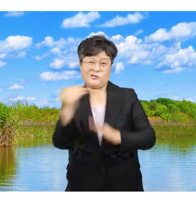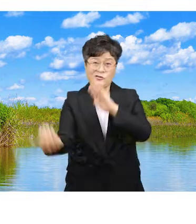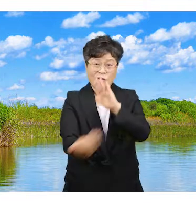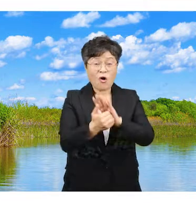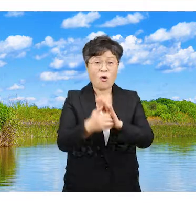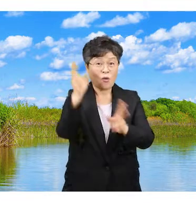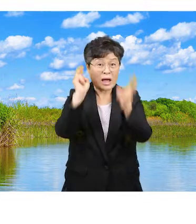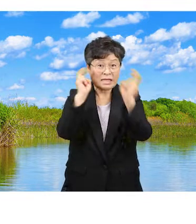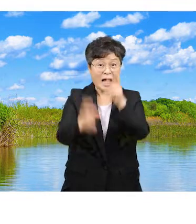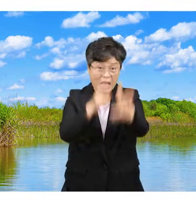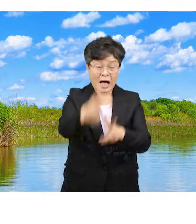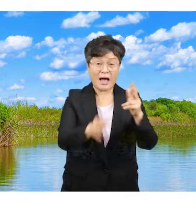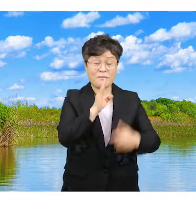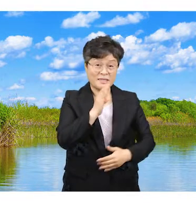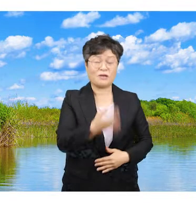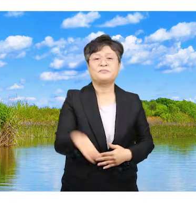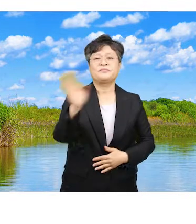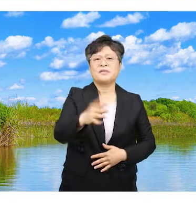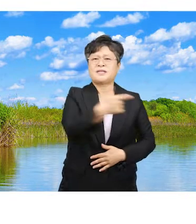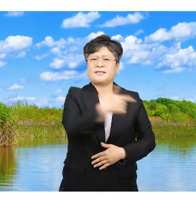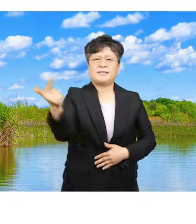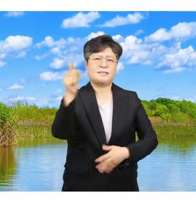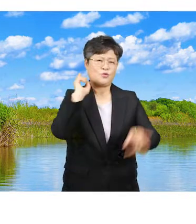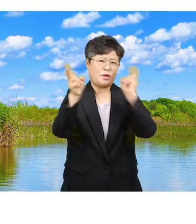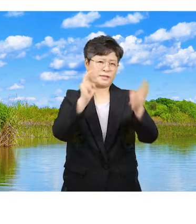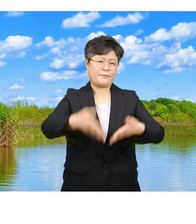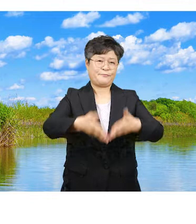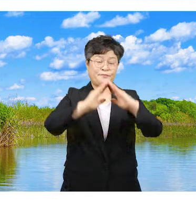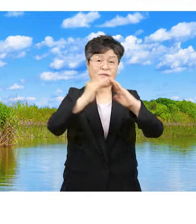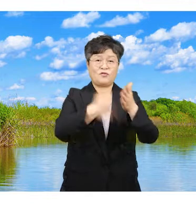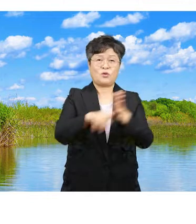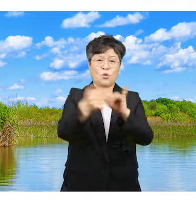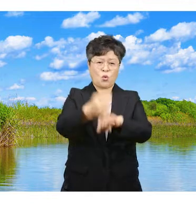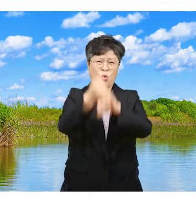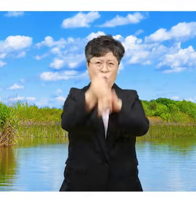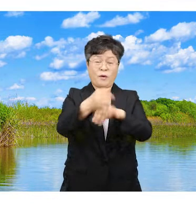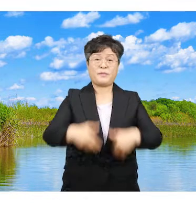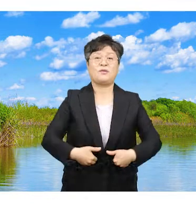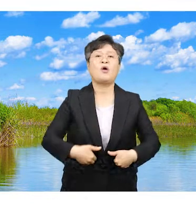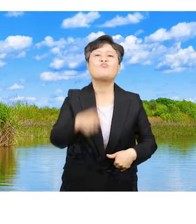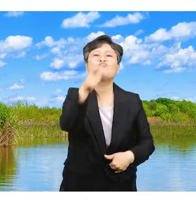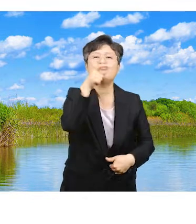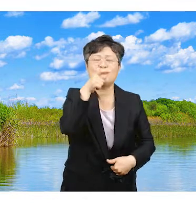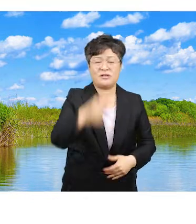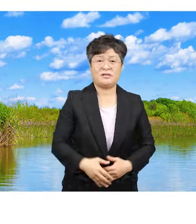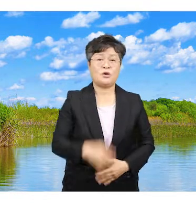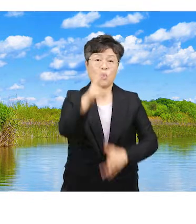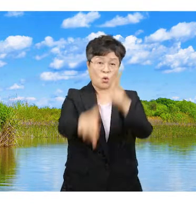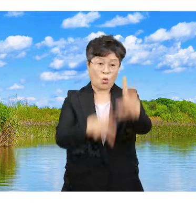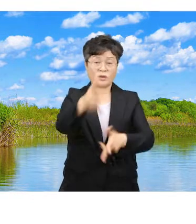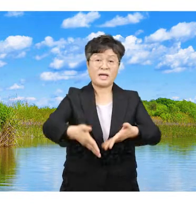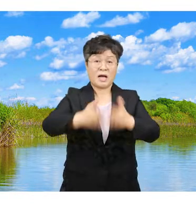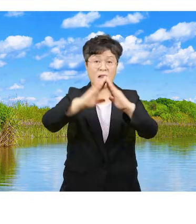큰 기업이 들어서기 위해서 반드시 필요한 게 뭔 줄 아십니까? 물입니다, 물. 이 공장을 지을 때